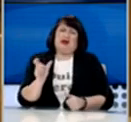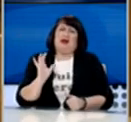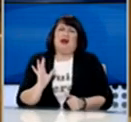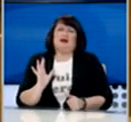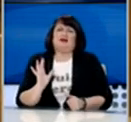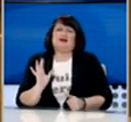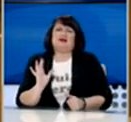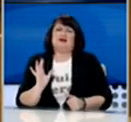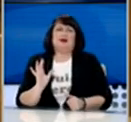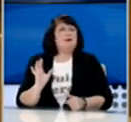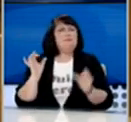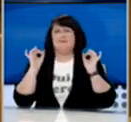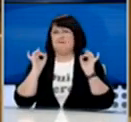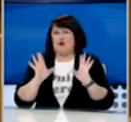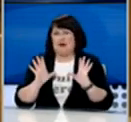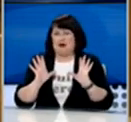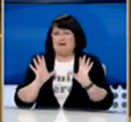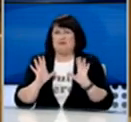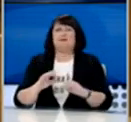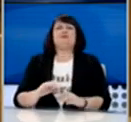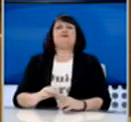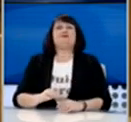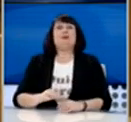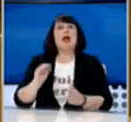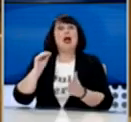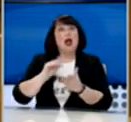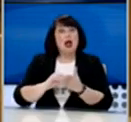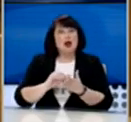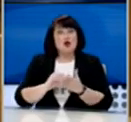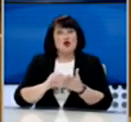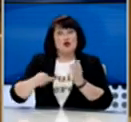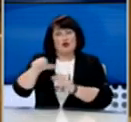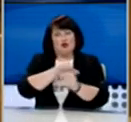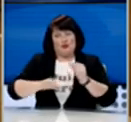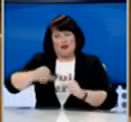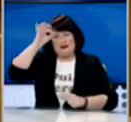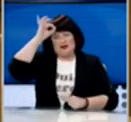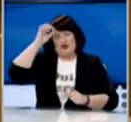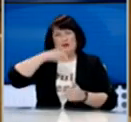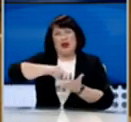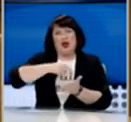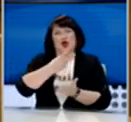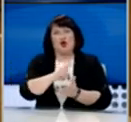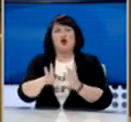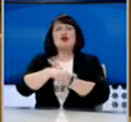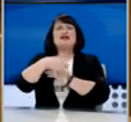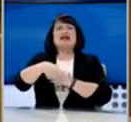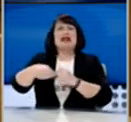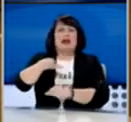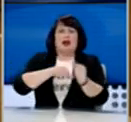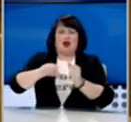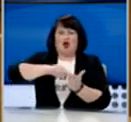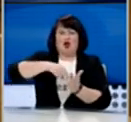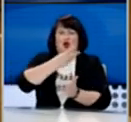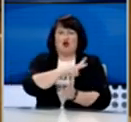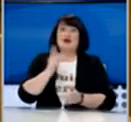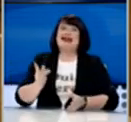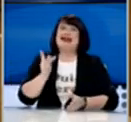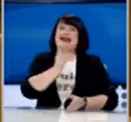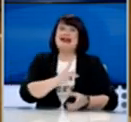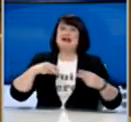όρος δεν αναφέρεται πουθενά τέλος υποκαθιστώντας στο ρόλο της αστυνομίας και των εισαγγελικών αρχών ο κύριος